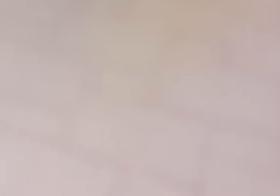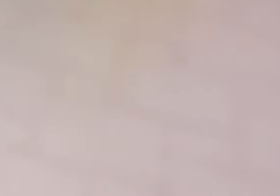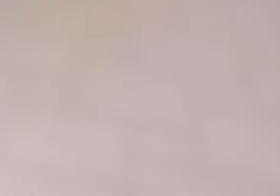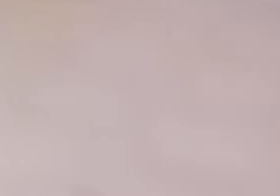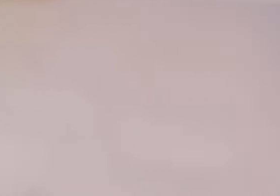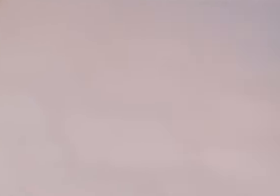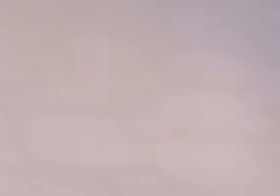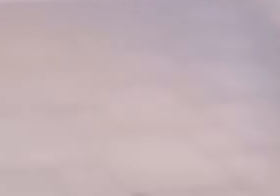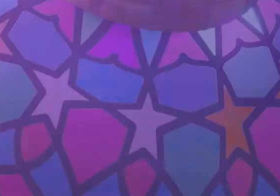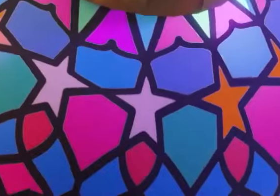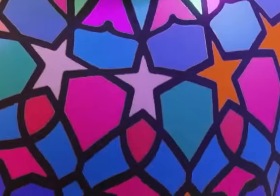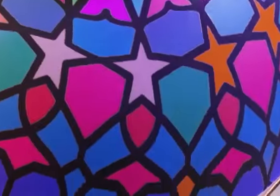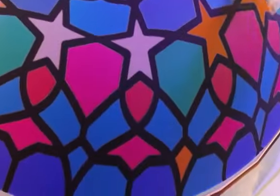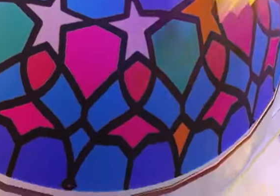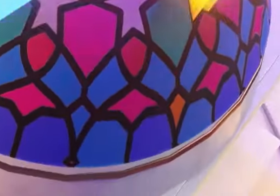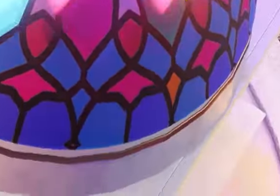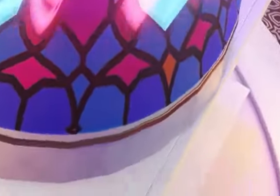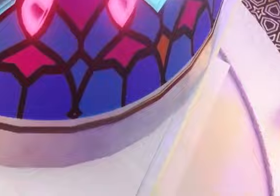حجتين